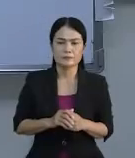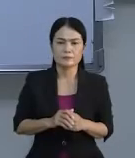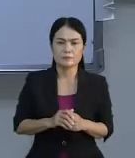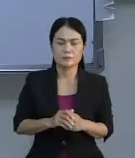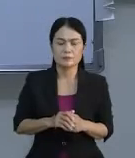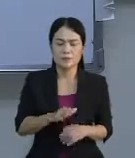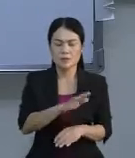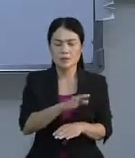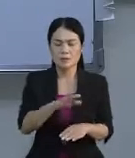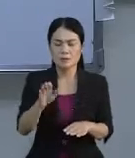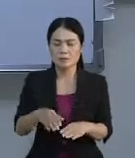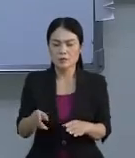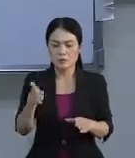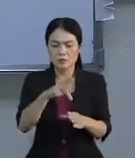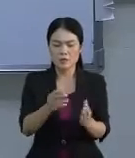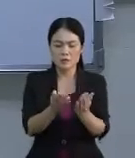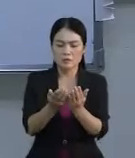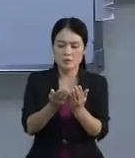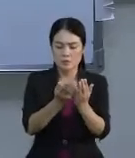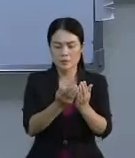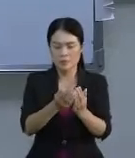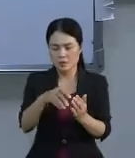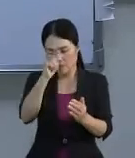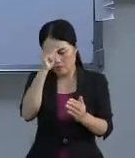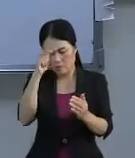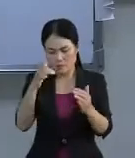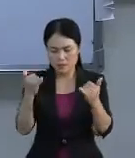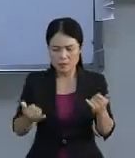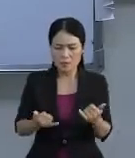តោះបងប្អូនអរគ្នាចូលរួមអានសាច់រឿងនេះសិនទៅ